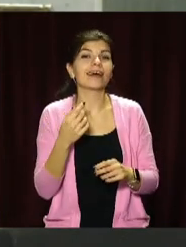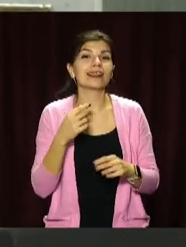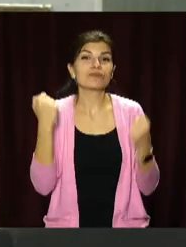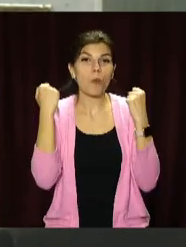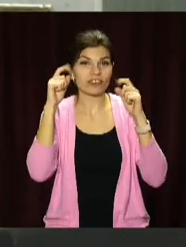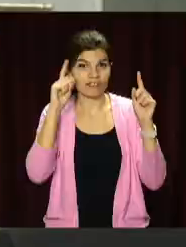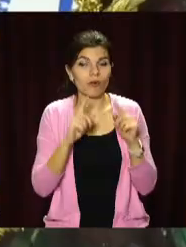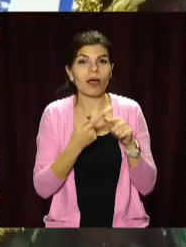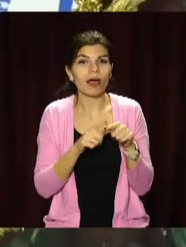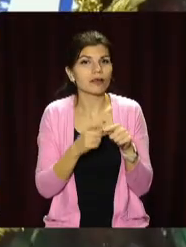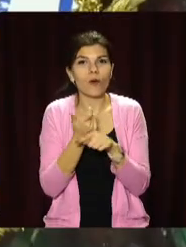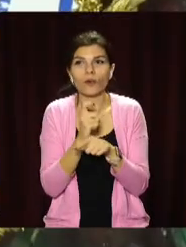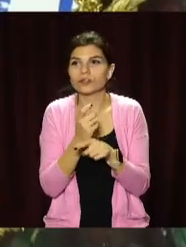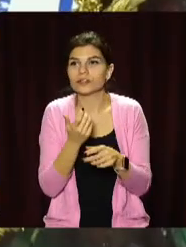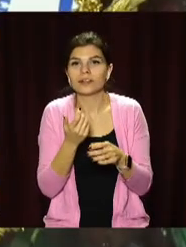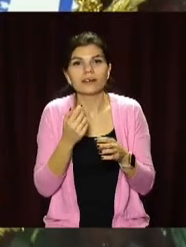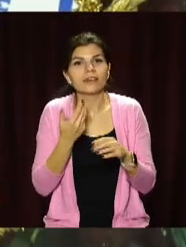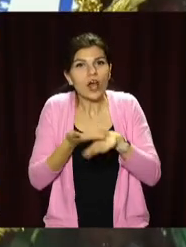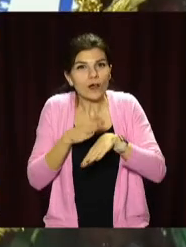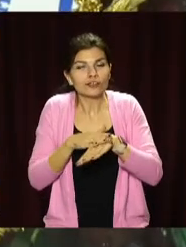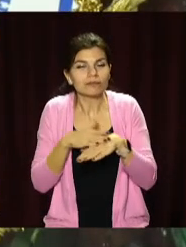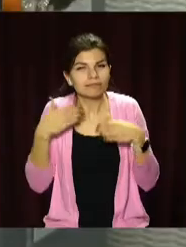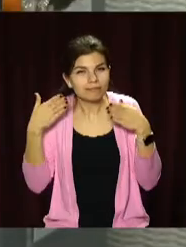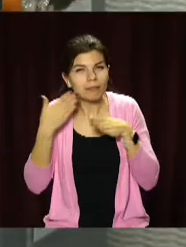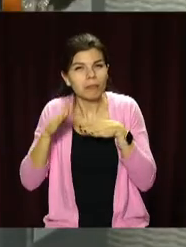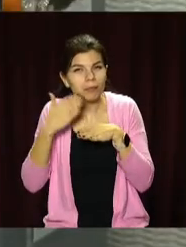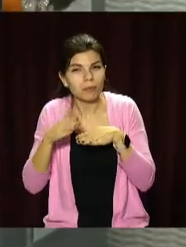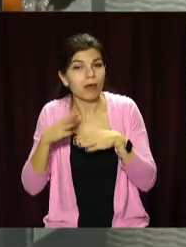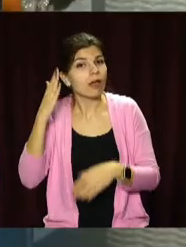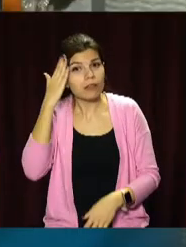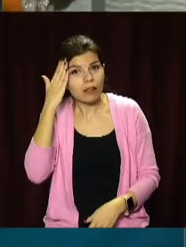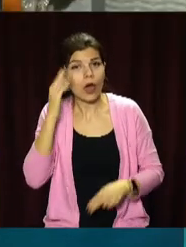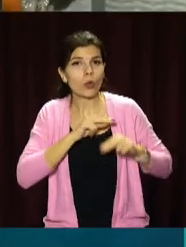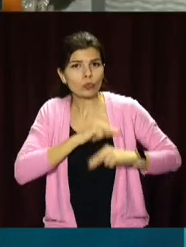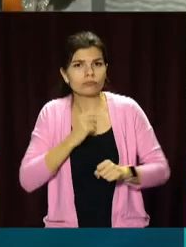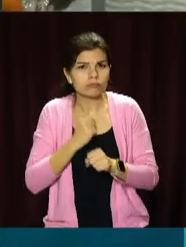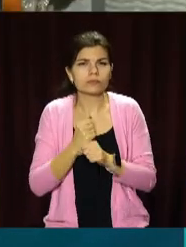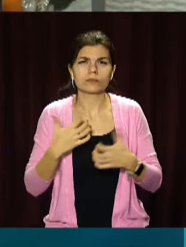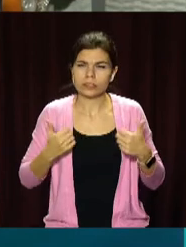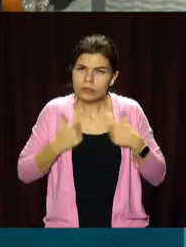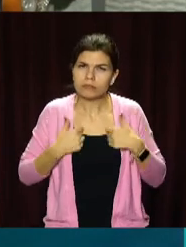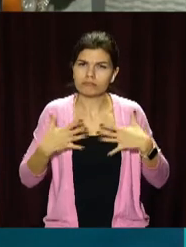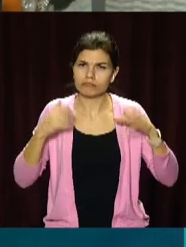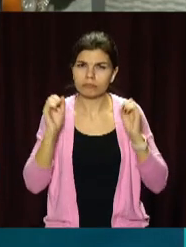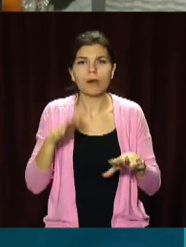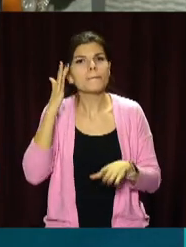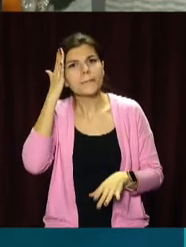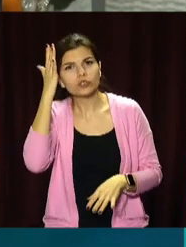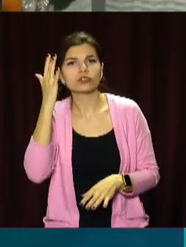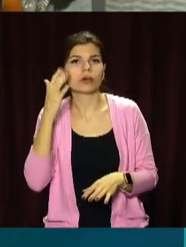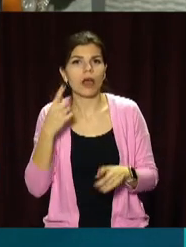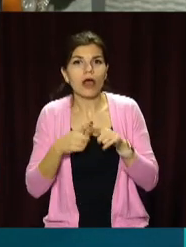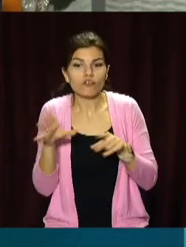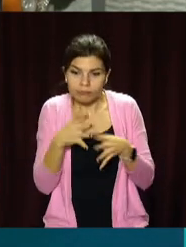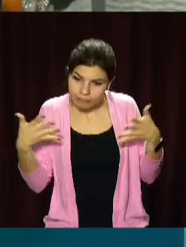– це збіг певних обставин, стверджує наставниця. Талант, трудолюбие, целеустремленность, мечта – все должно